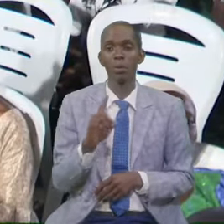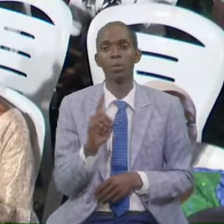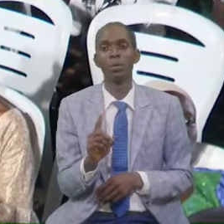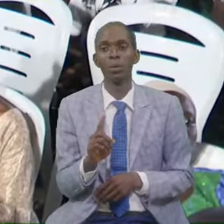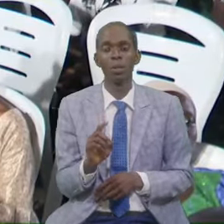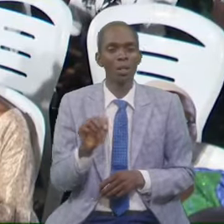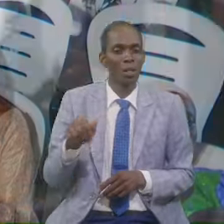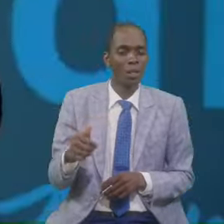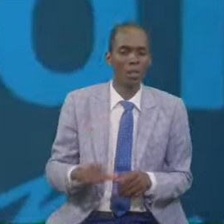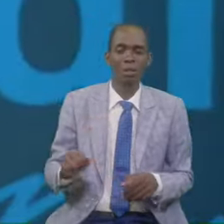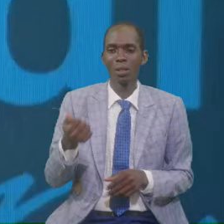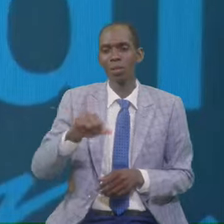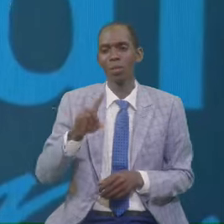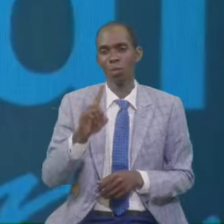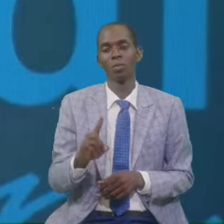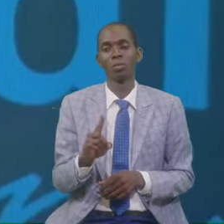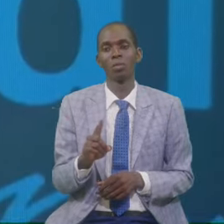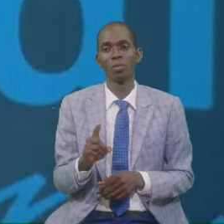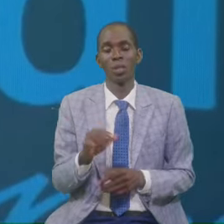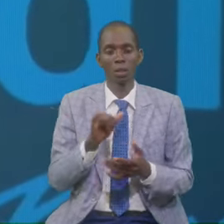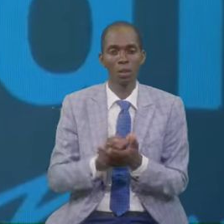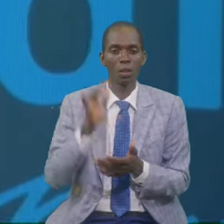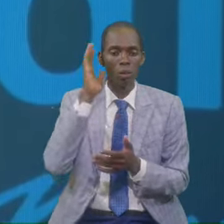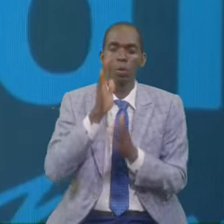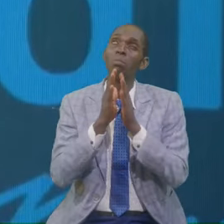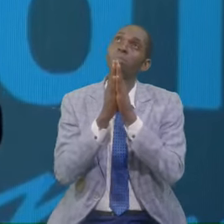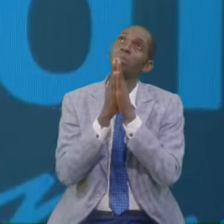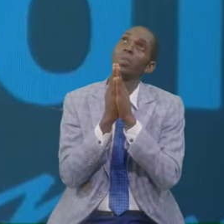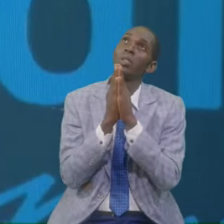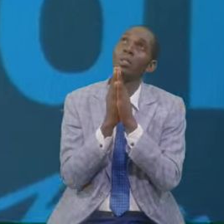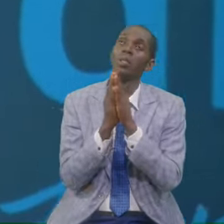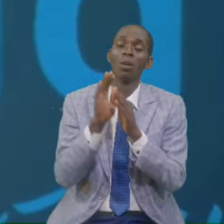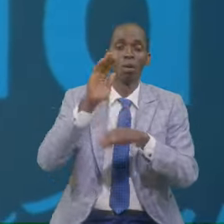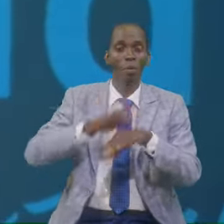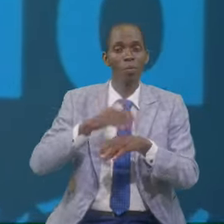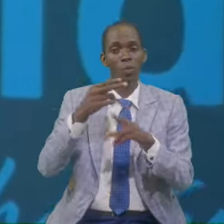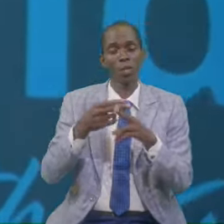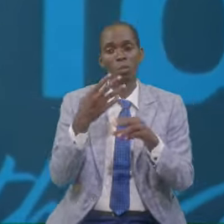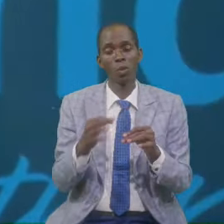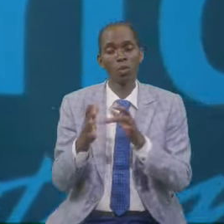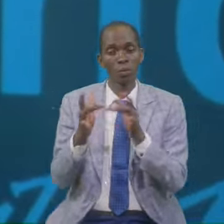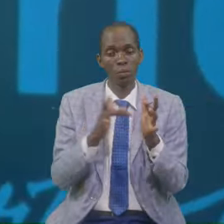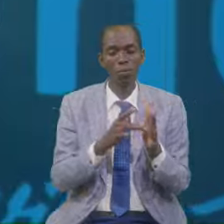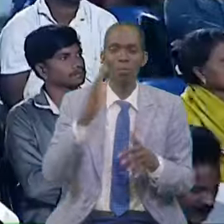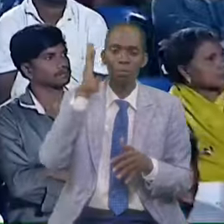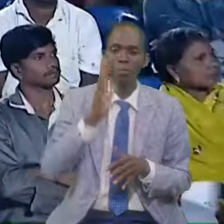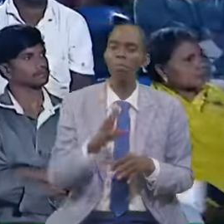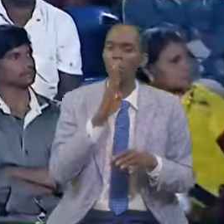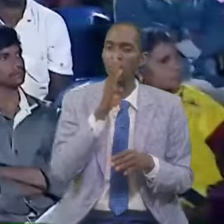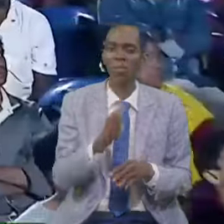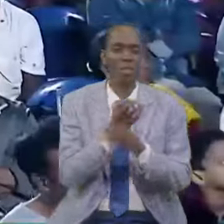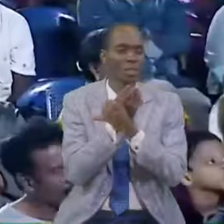Whosoever, ఎవరైనప్పటికీ. ఆయన్ని పిలిస్తే. On the name of the Lord shall be saved. ప్రభువు